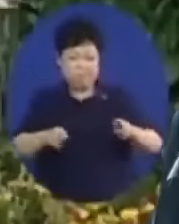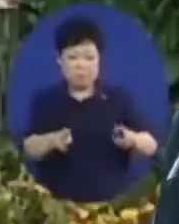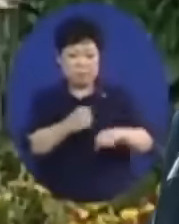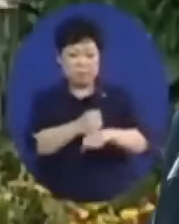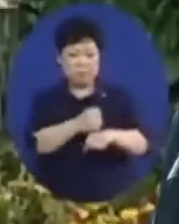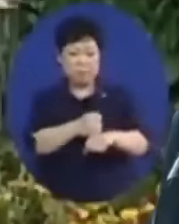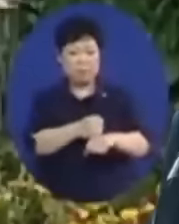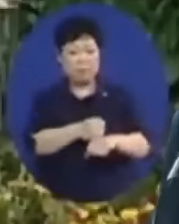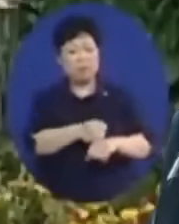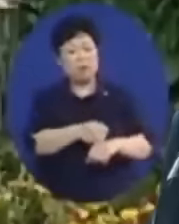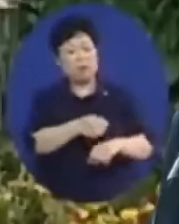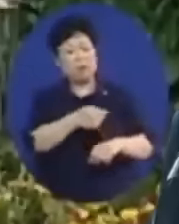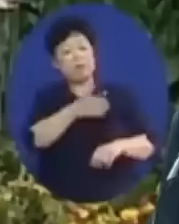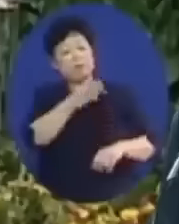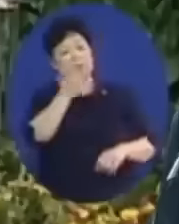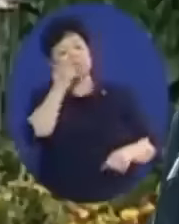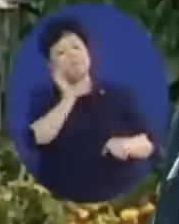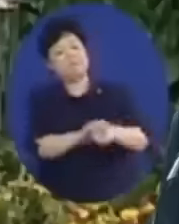합니다.